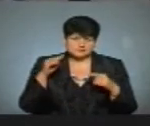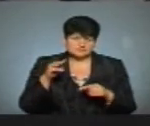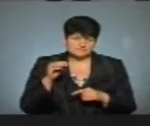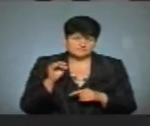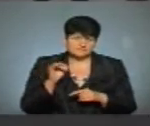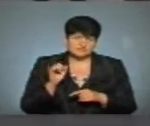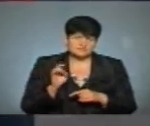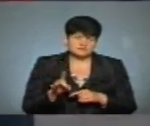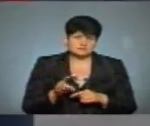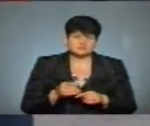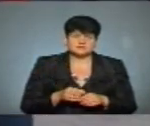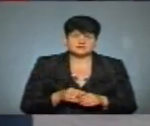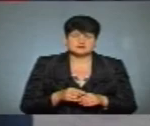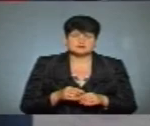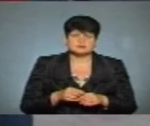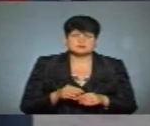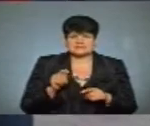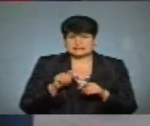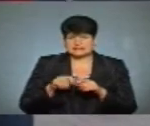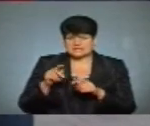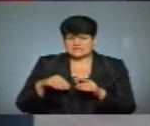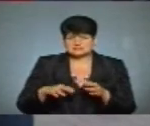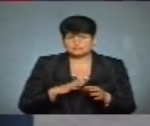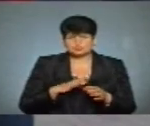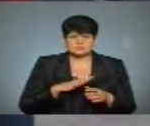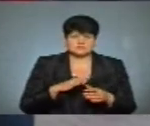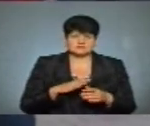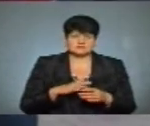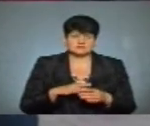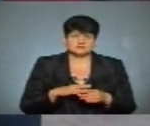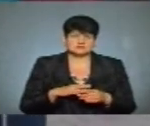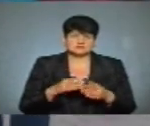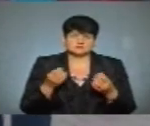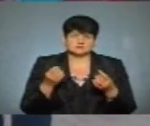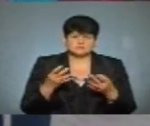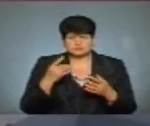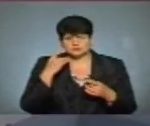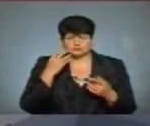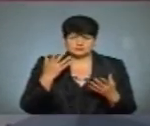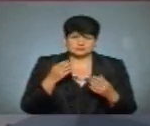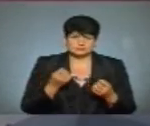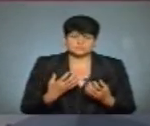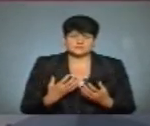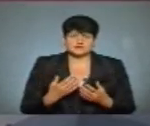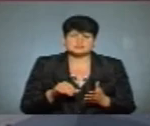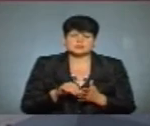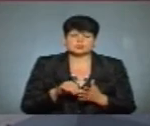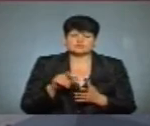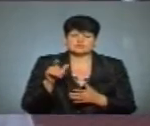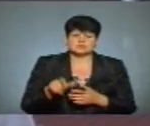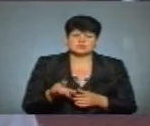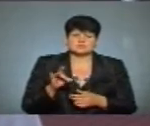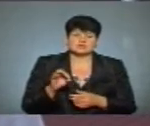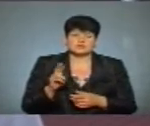сильно задумувалася. Тести які? Деякі були на логіку, а деякі треба було подумати. А це учасник тестування